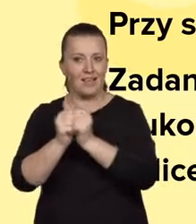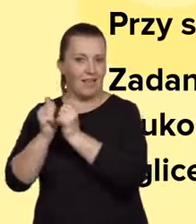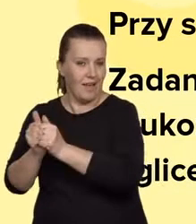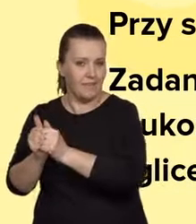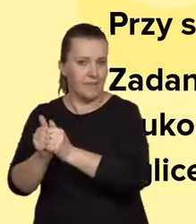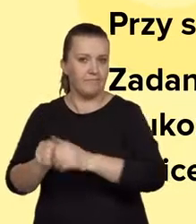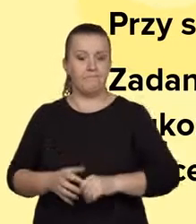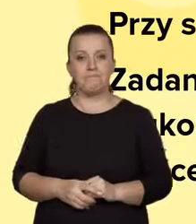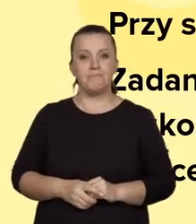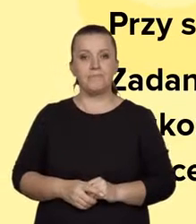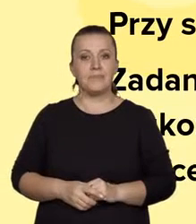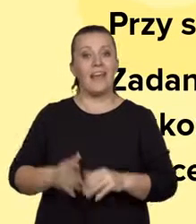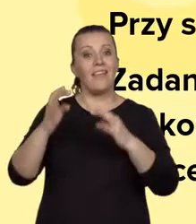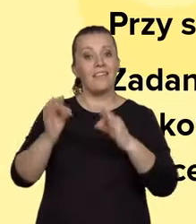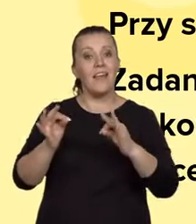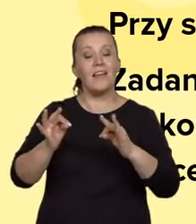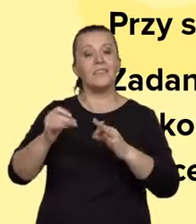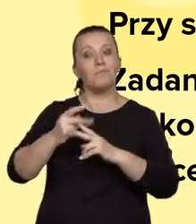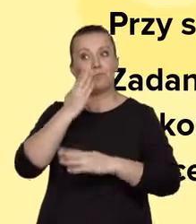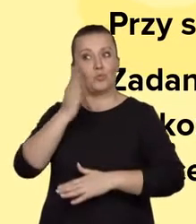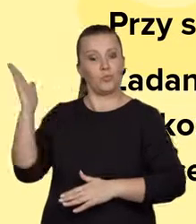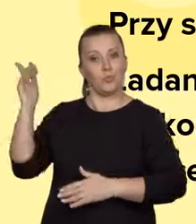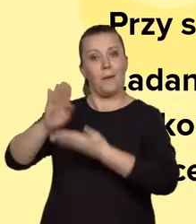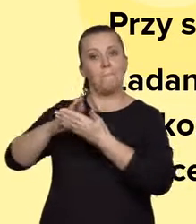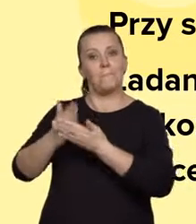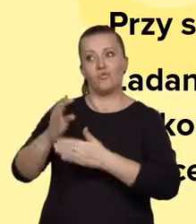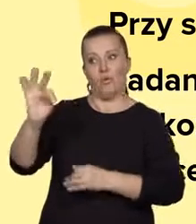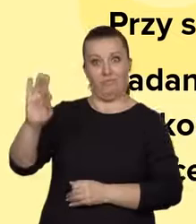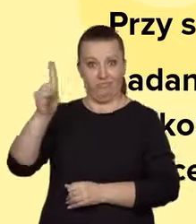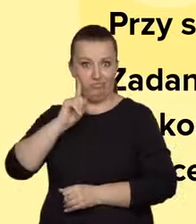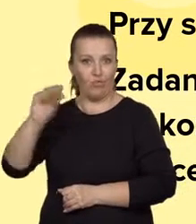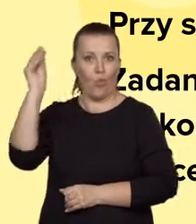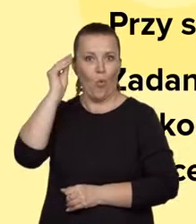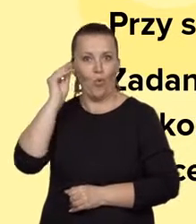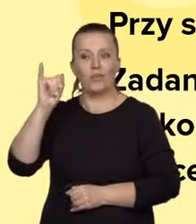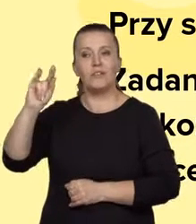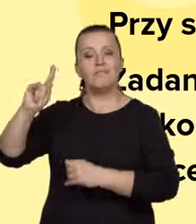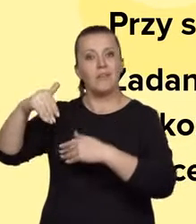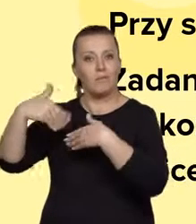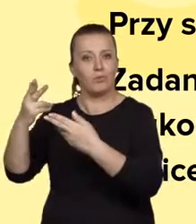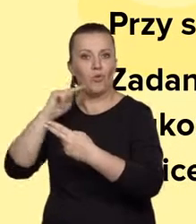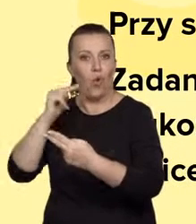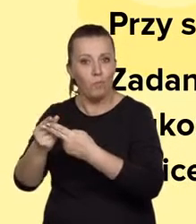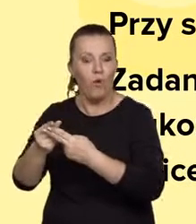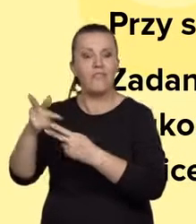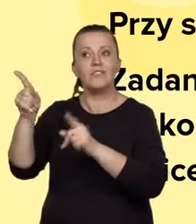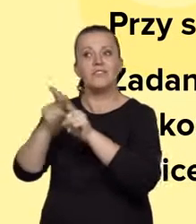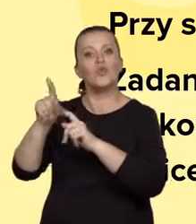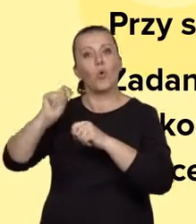teraz przykładowemu rozwiązaniu zdającego oraz ocenom, jakie otrzymał on za rozwiązanie omawianych